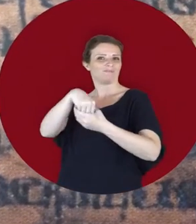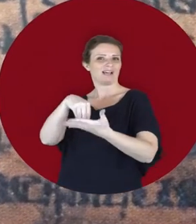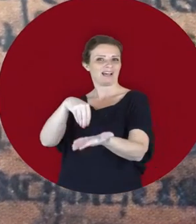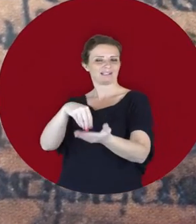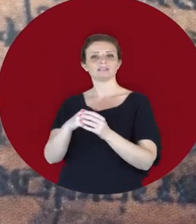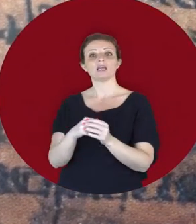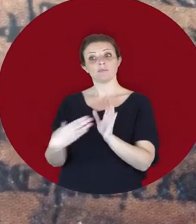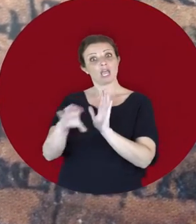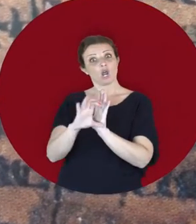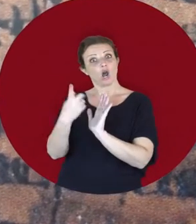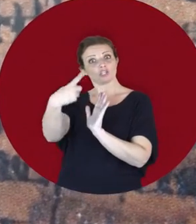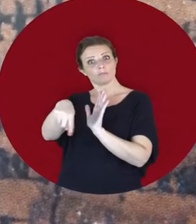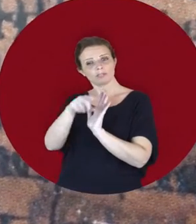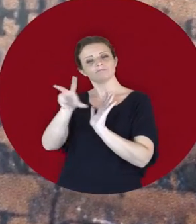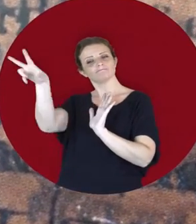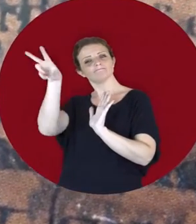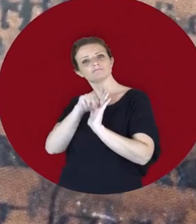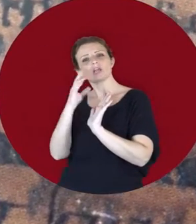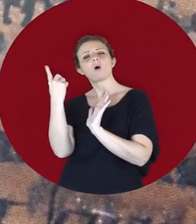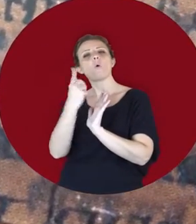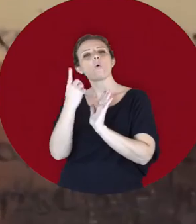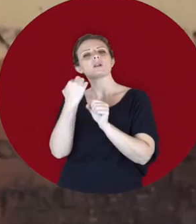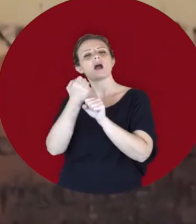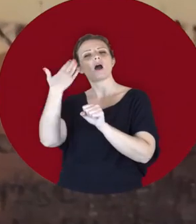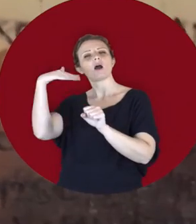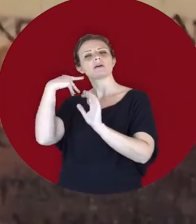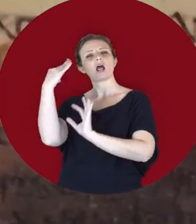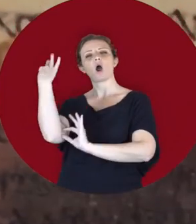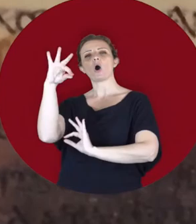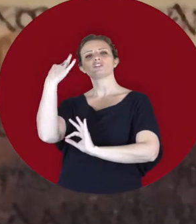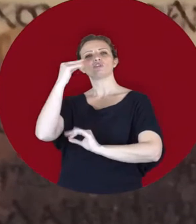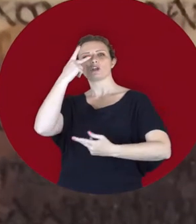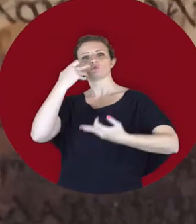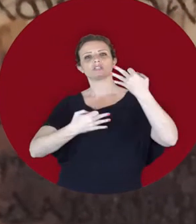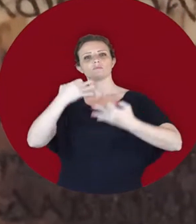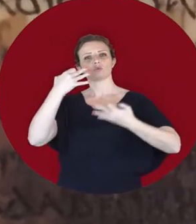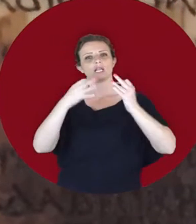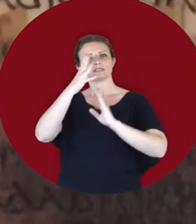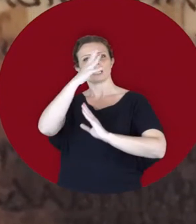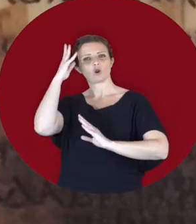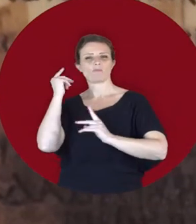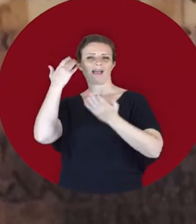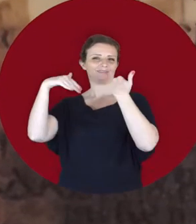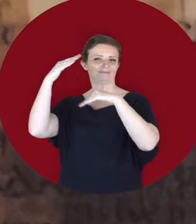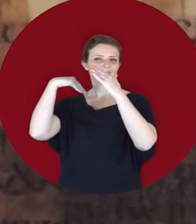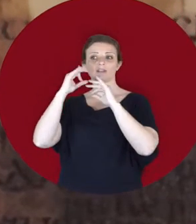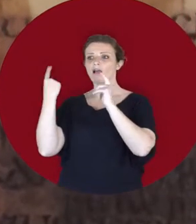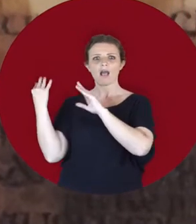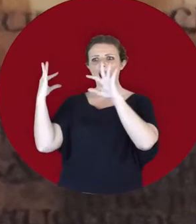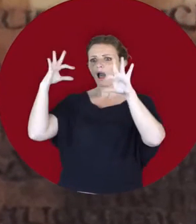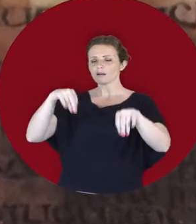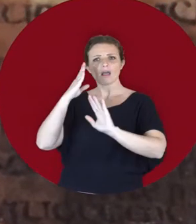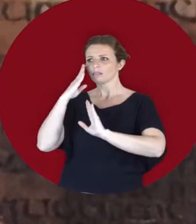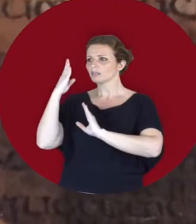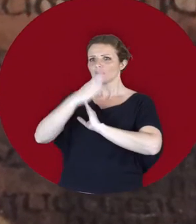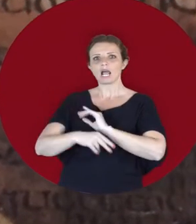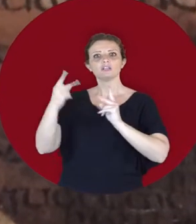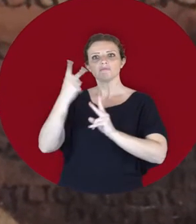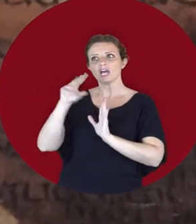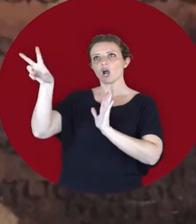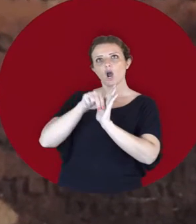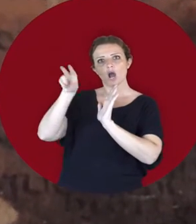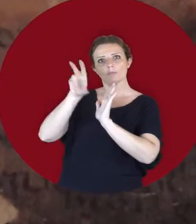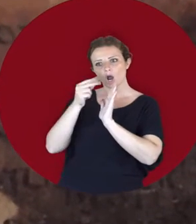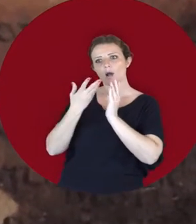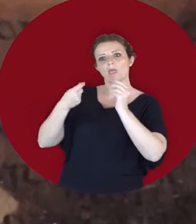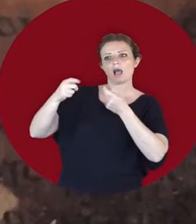culturale dell'umanità. Solo su questo codice palinsesto è trascritta l'unica opera originale della giurisprudenza romana classica, giunta a